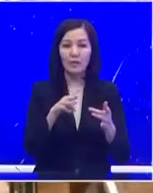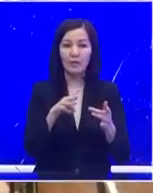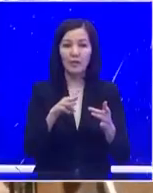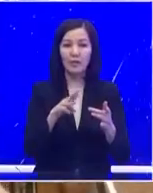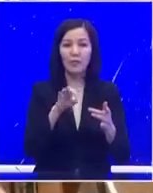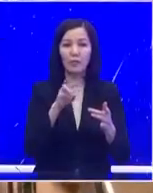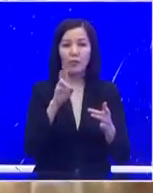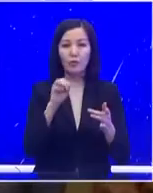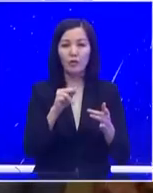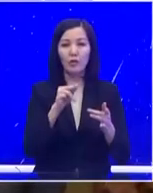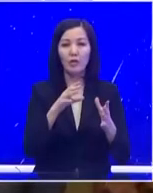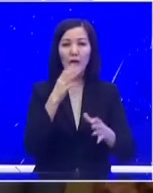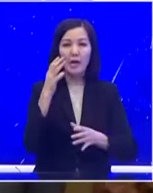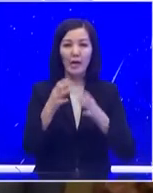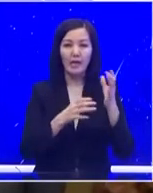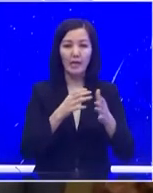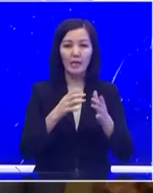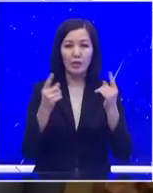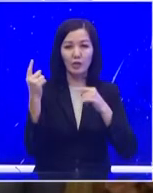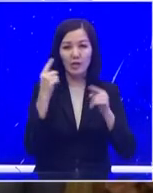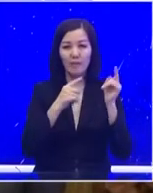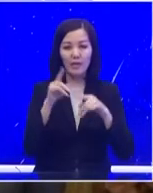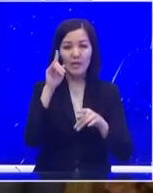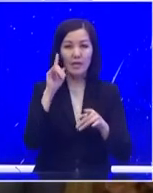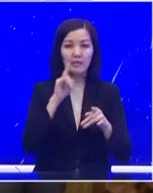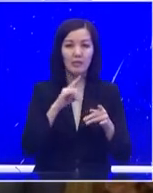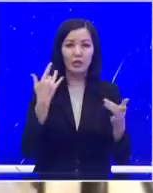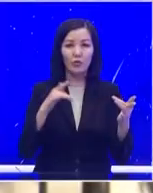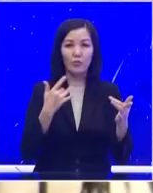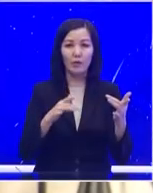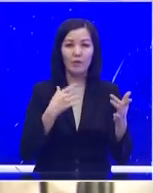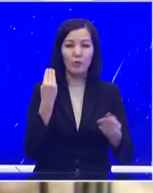Монти мен Жироның әйгілі шығармаларын да қазақша сайратты.